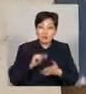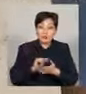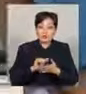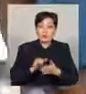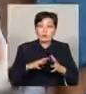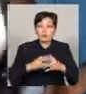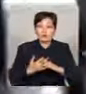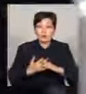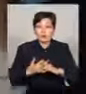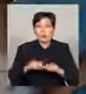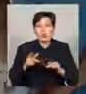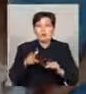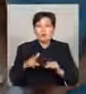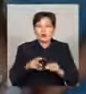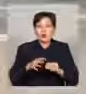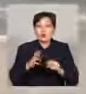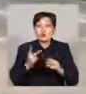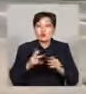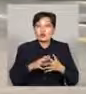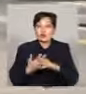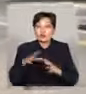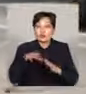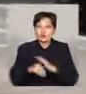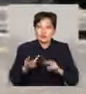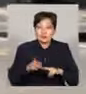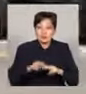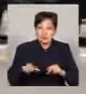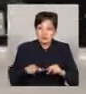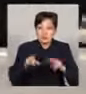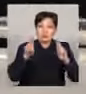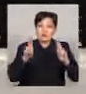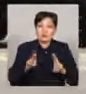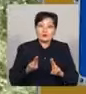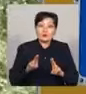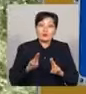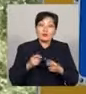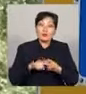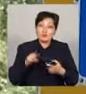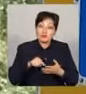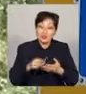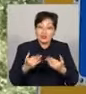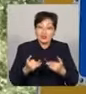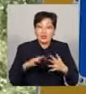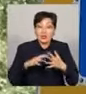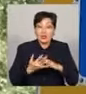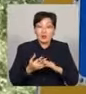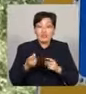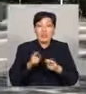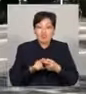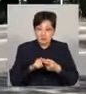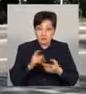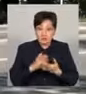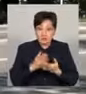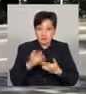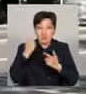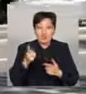Гүлдала ауылдық округіне 3 елді мекен қарайды. Алайда дәл осы жол ережесіне тірелген мәселе әзірге бір ауылға қатысты болып отыр.